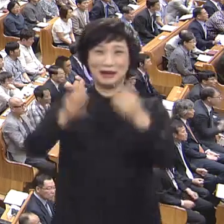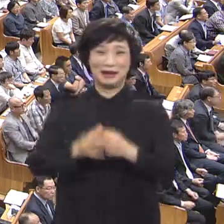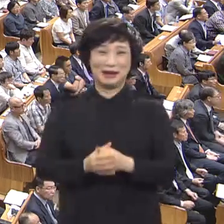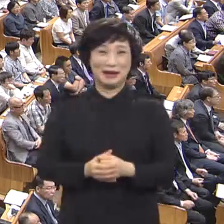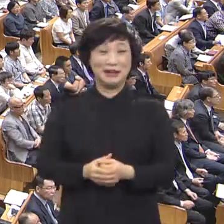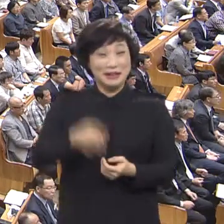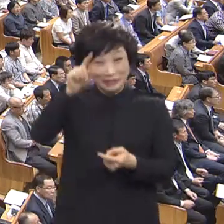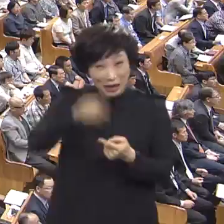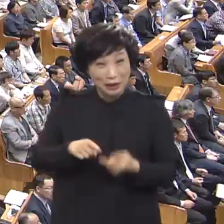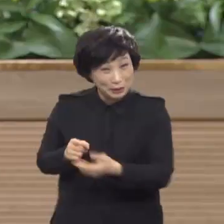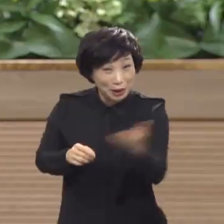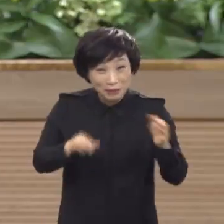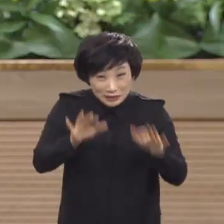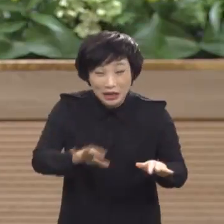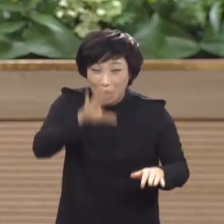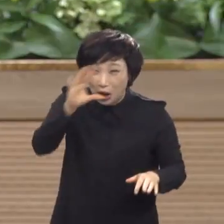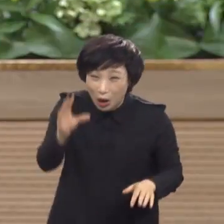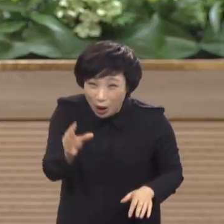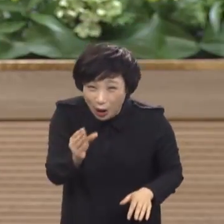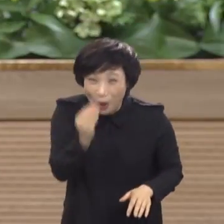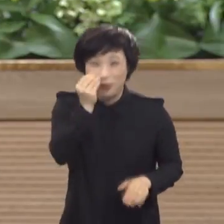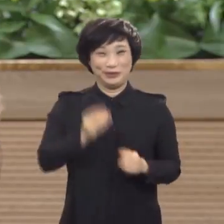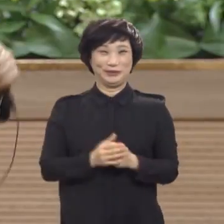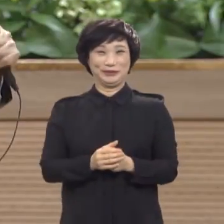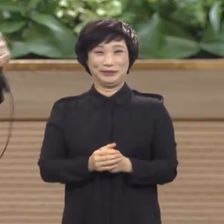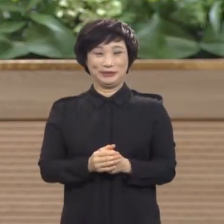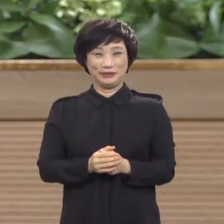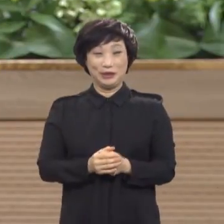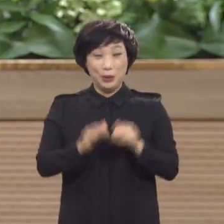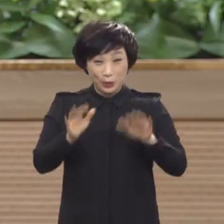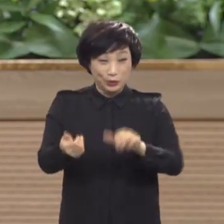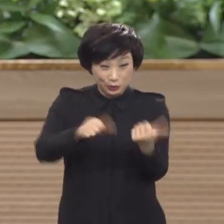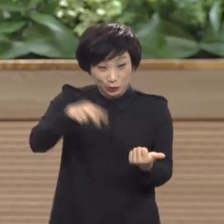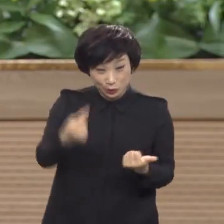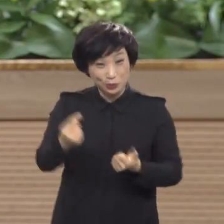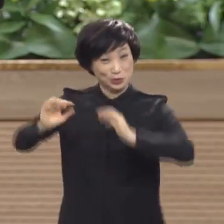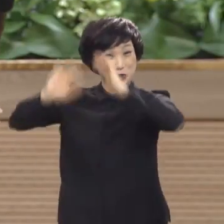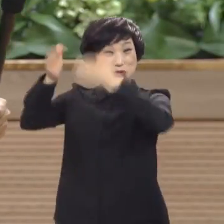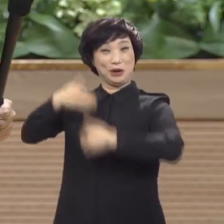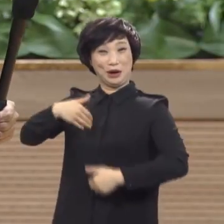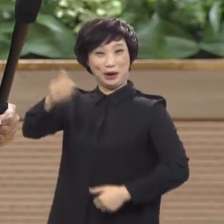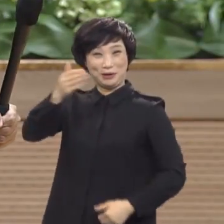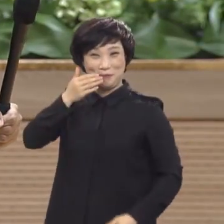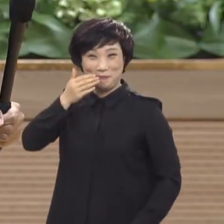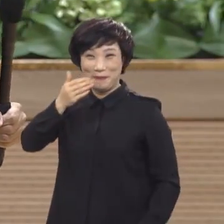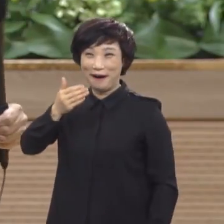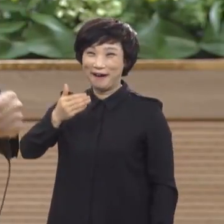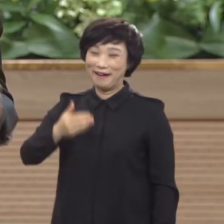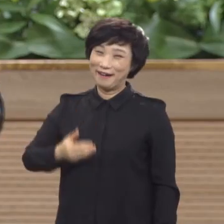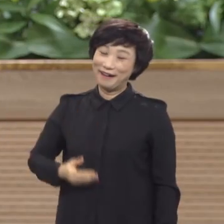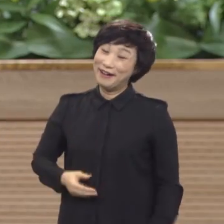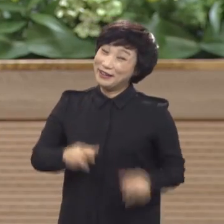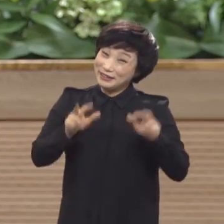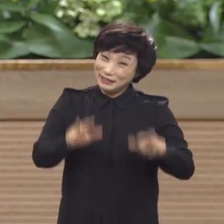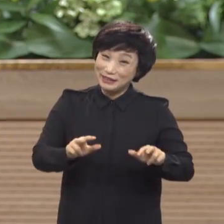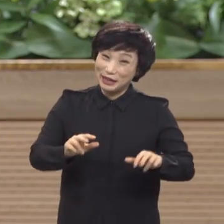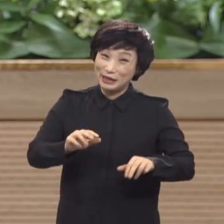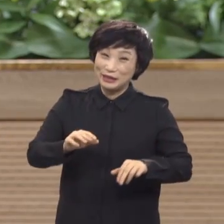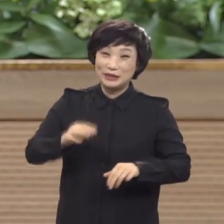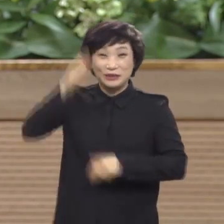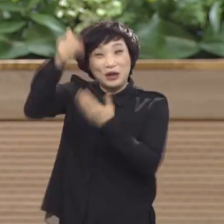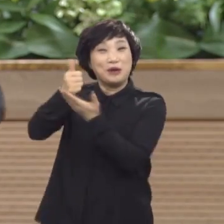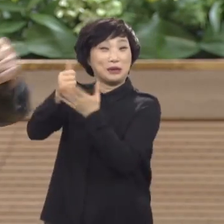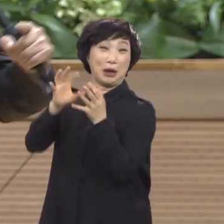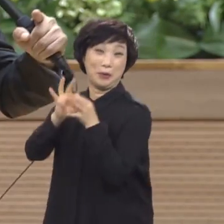할렐루야. 그렇게 하면 거룩하게 되어 오늘 죽어도 천국 간다. 이제는 성령에